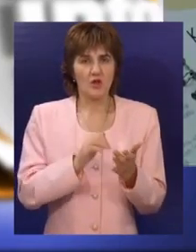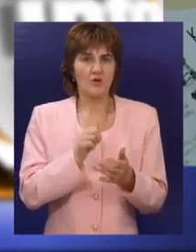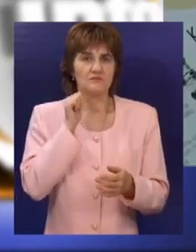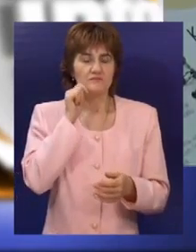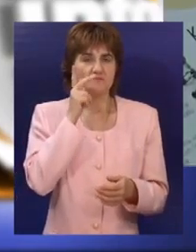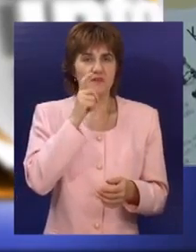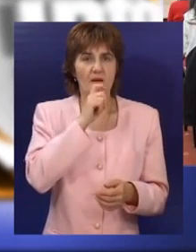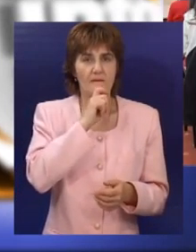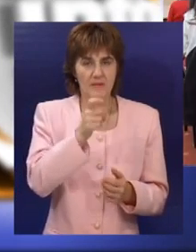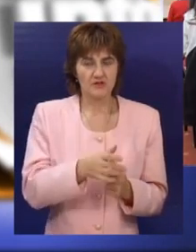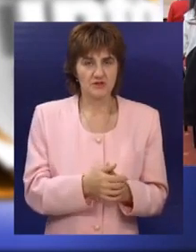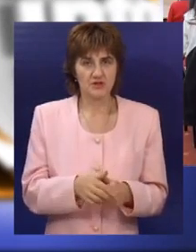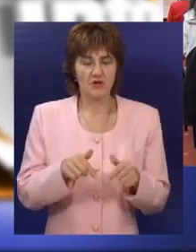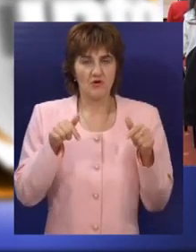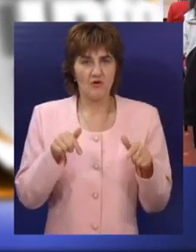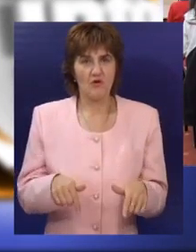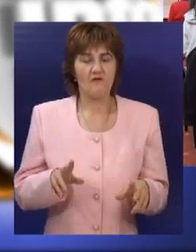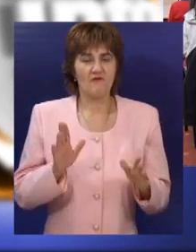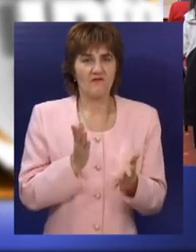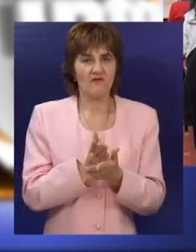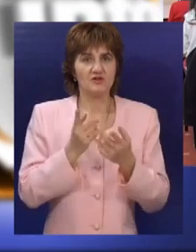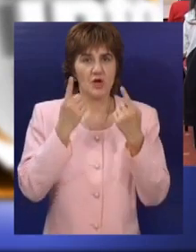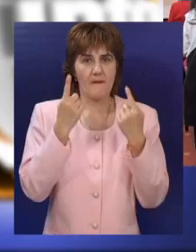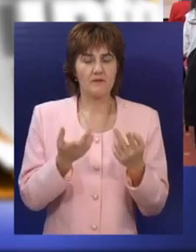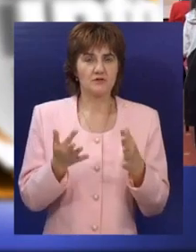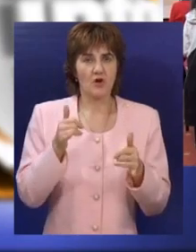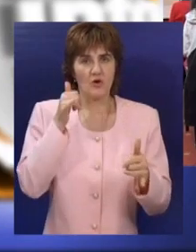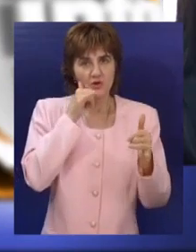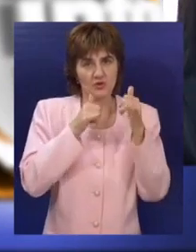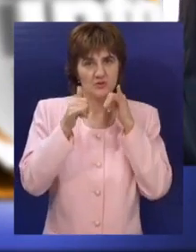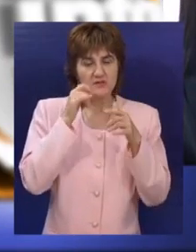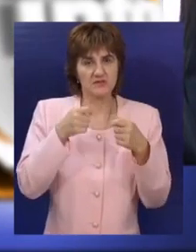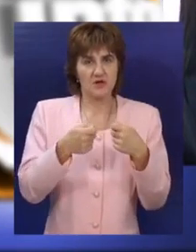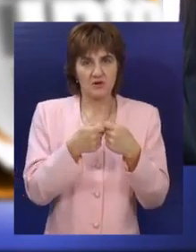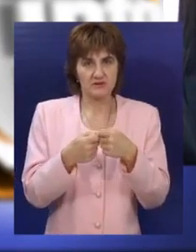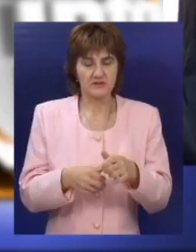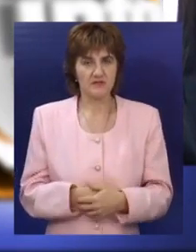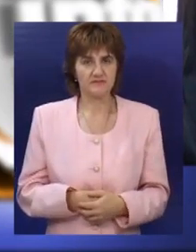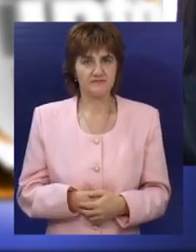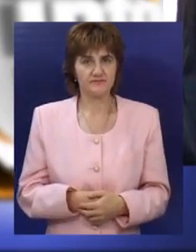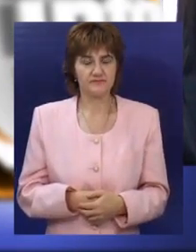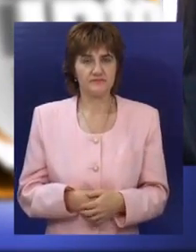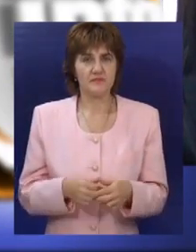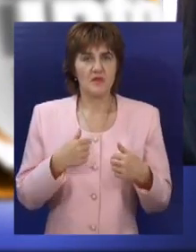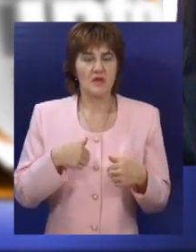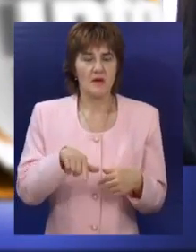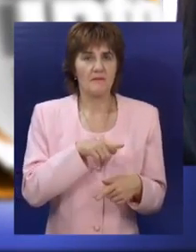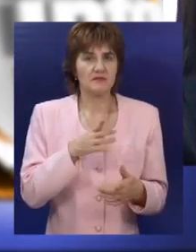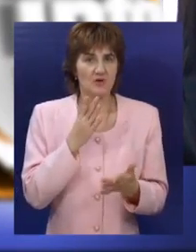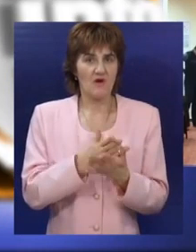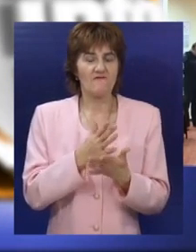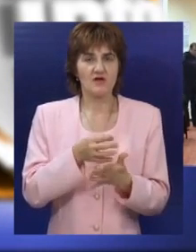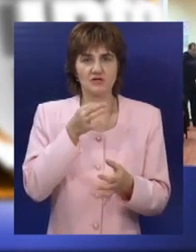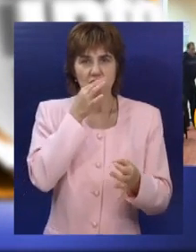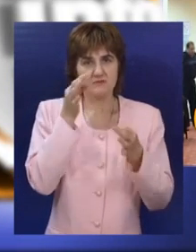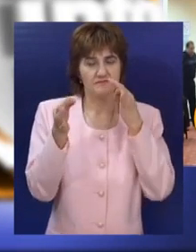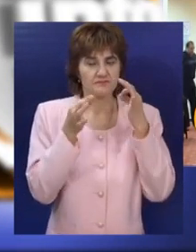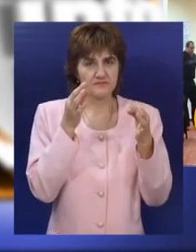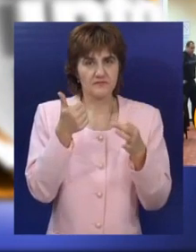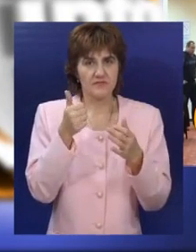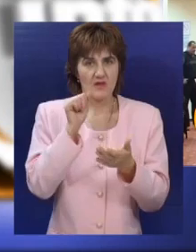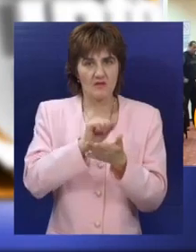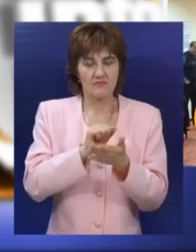je i na mađarskom. Kongresni biro Subotice postoji u okviru turističke organizacije. Mi smo uradili jednu analizu naših